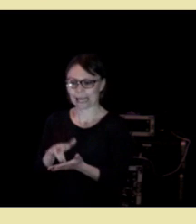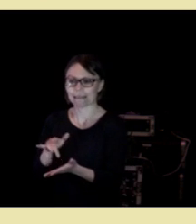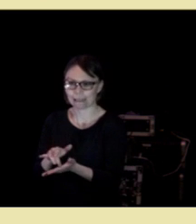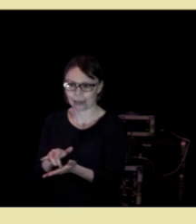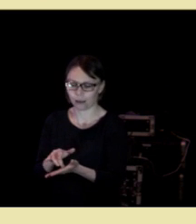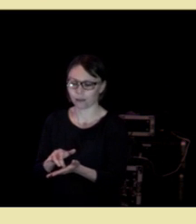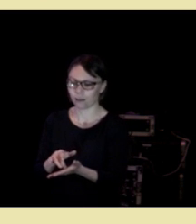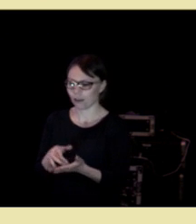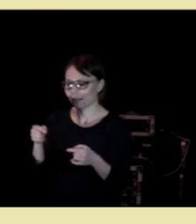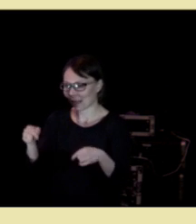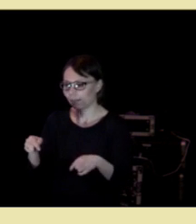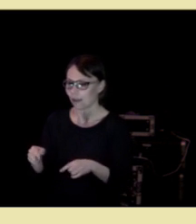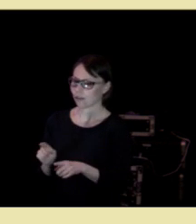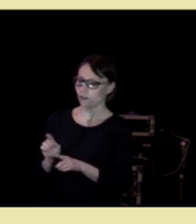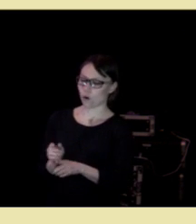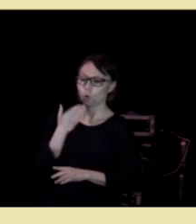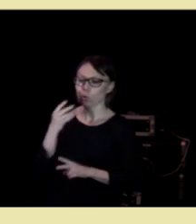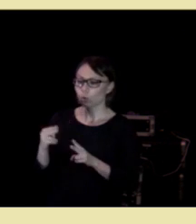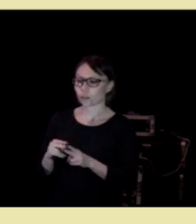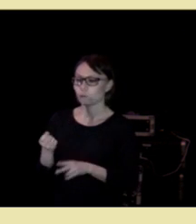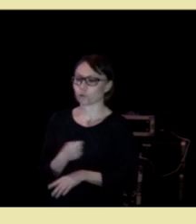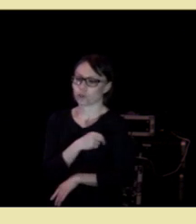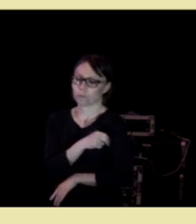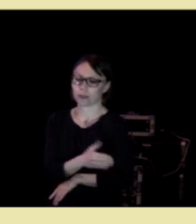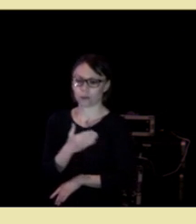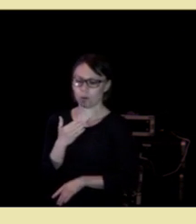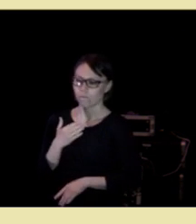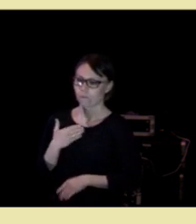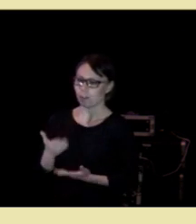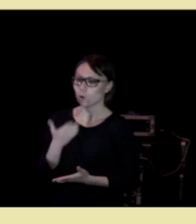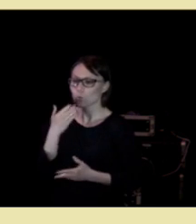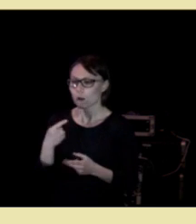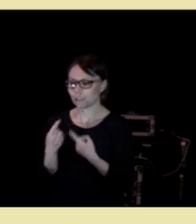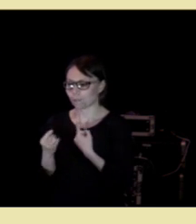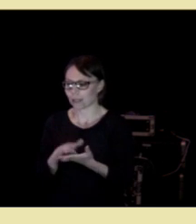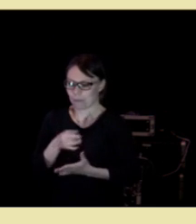dette. Han fikk god kontakt med noen sykepleiere spesielt og hadde gode samtaler med de.